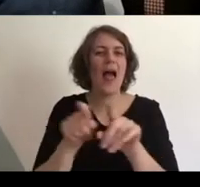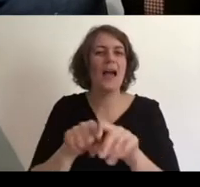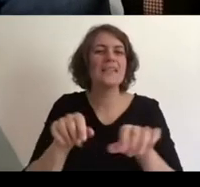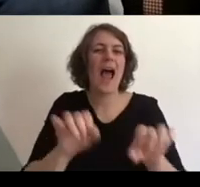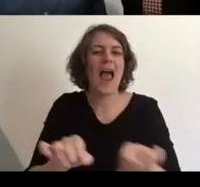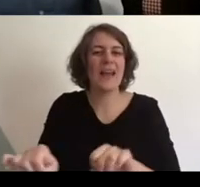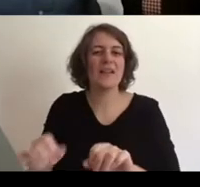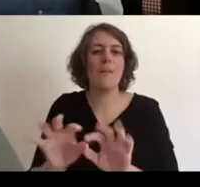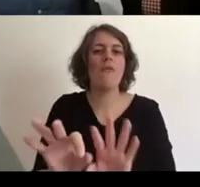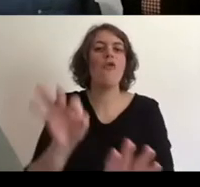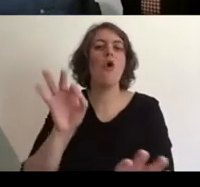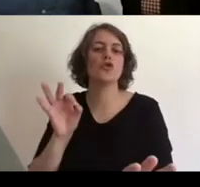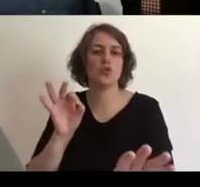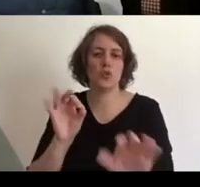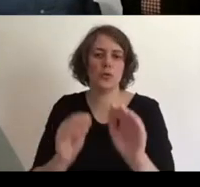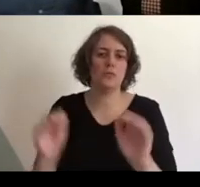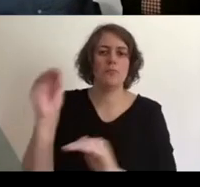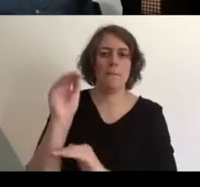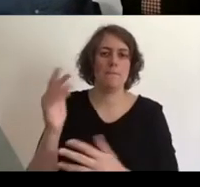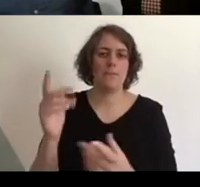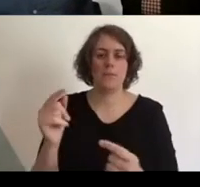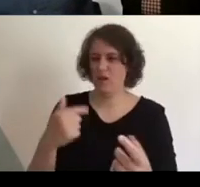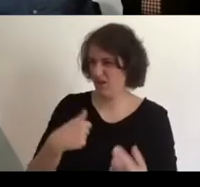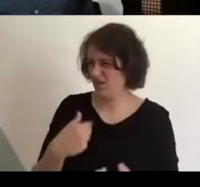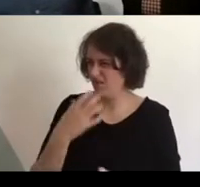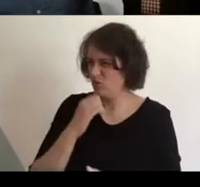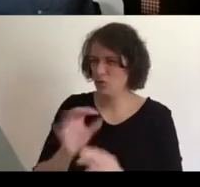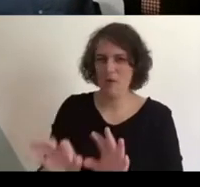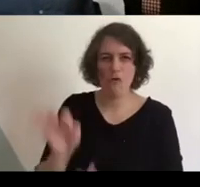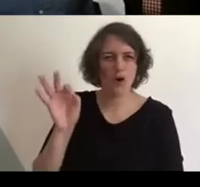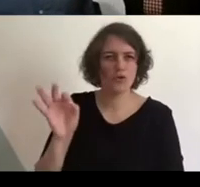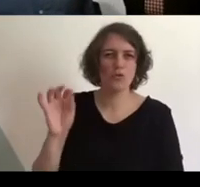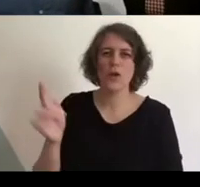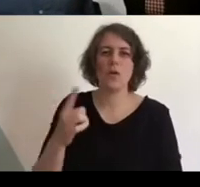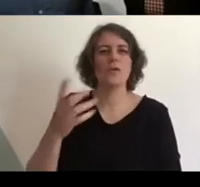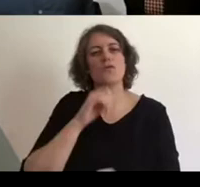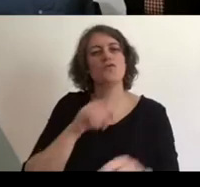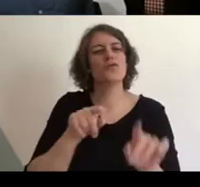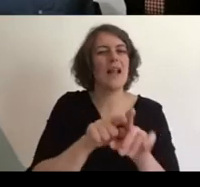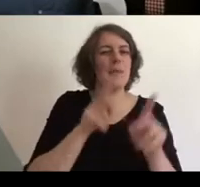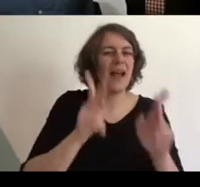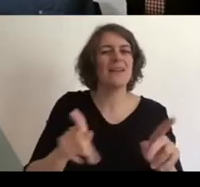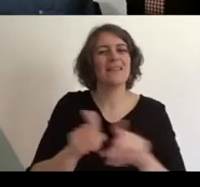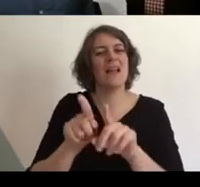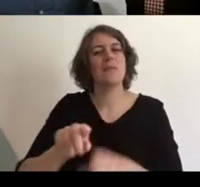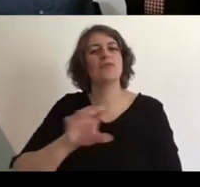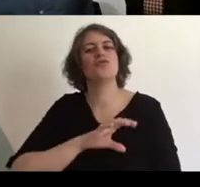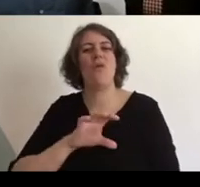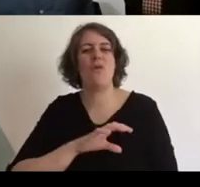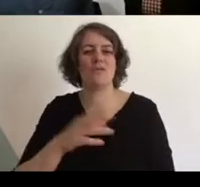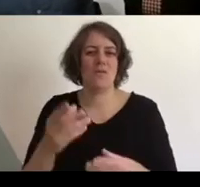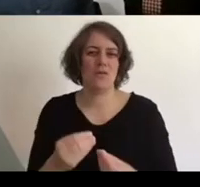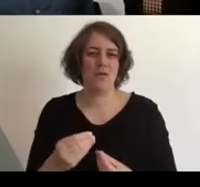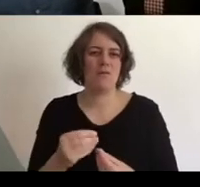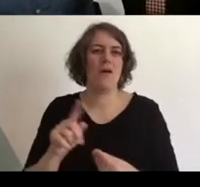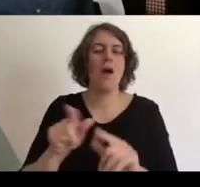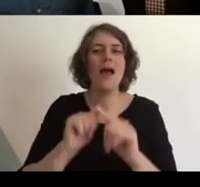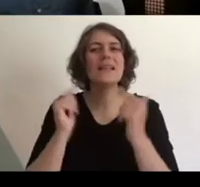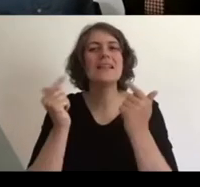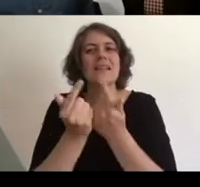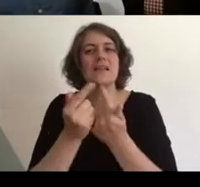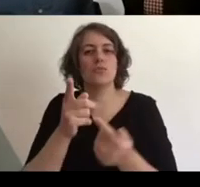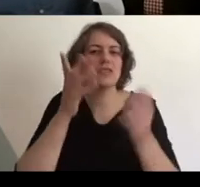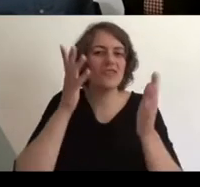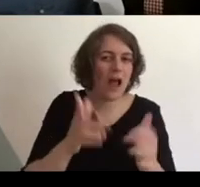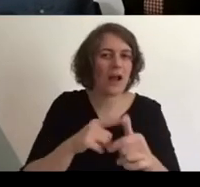bevorzugt werden, sondern ich will einfach die gleichen Rechte und die gleichen Chancen haben. Und es geht immer darum, ein Team zu besetzen. Es muss fachlich passen, es